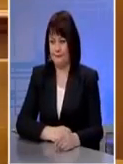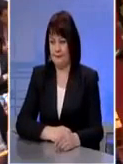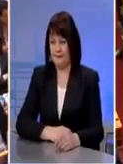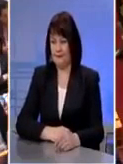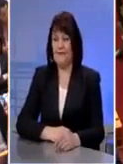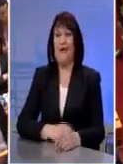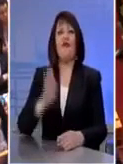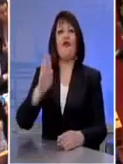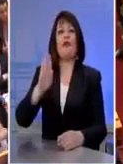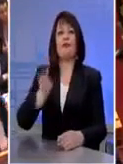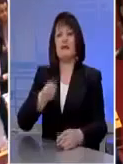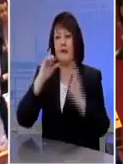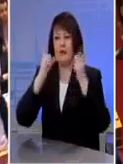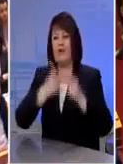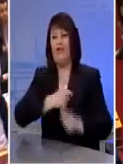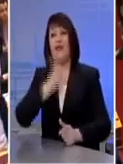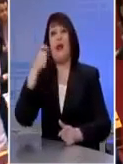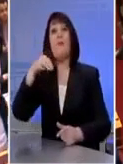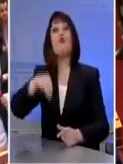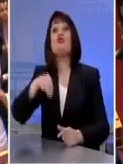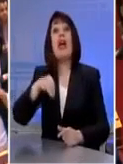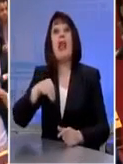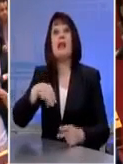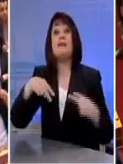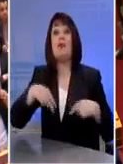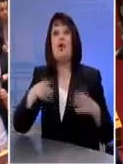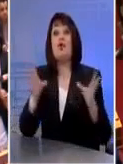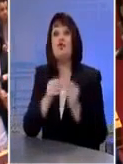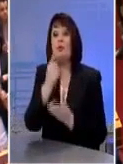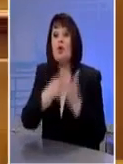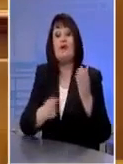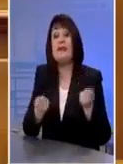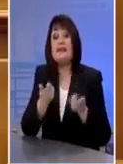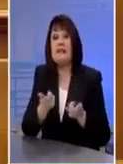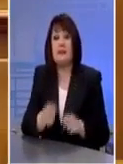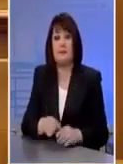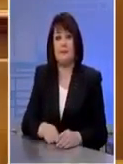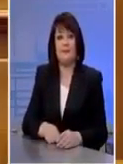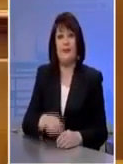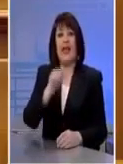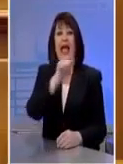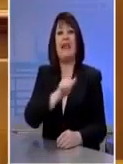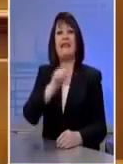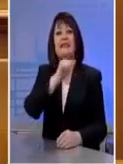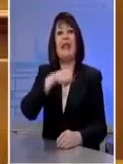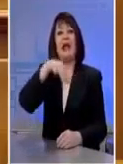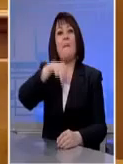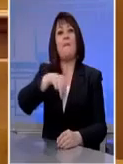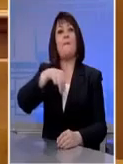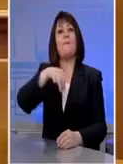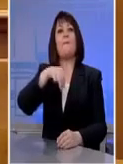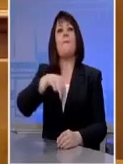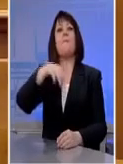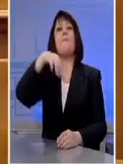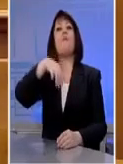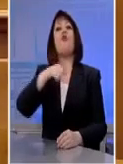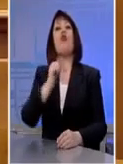Κυρία Βούλτεψη, γελάτε, δεν πειράζει. Η Αριστεία Μπουγάτσου όμως και ο Χάρης ο Μπότσαρης